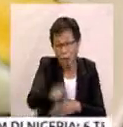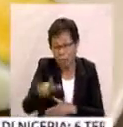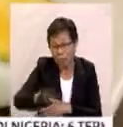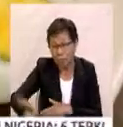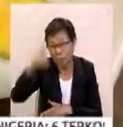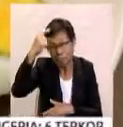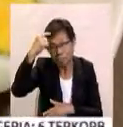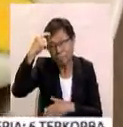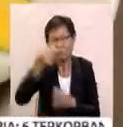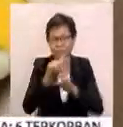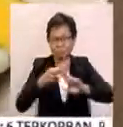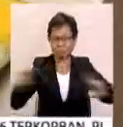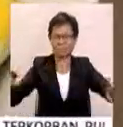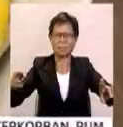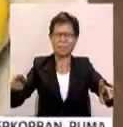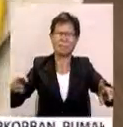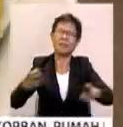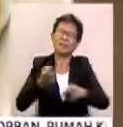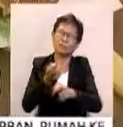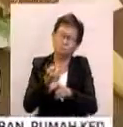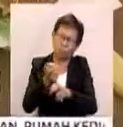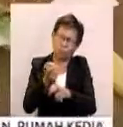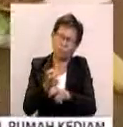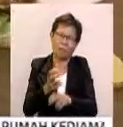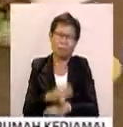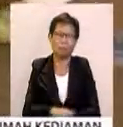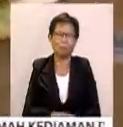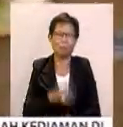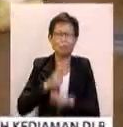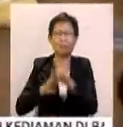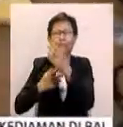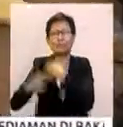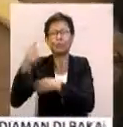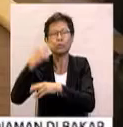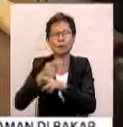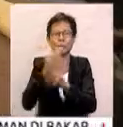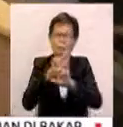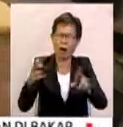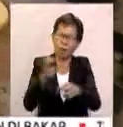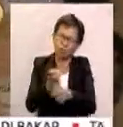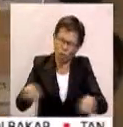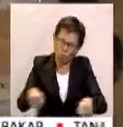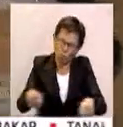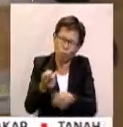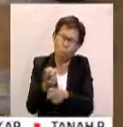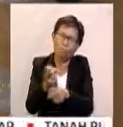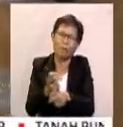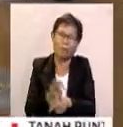beranggapan persiapannya mungkin agak remeh. Lim Fengfeng, RTM.